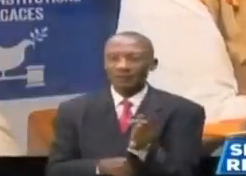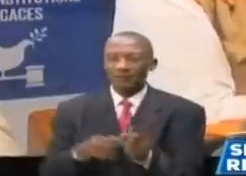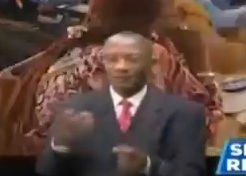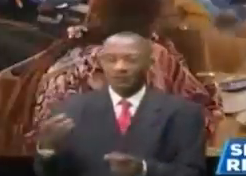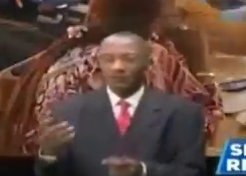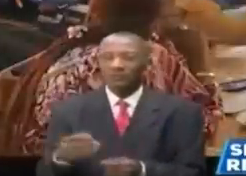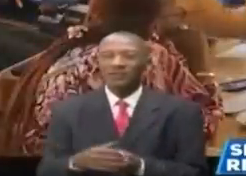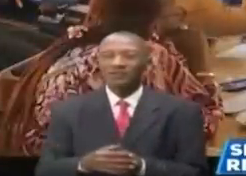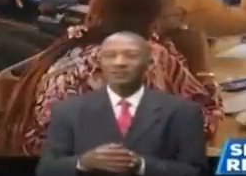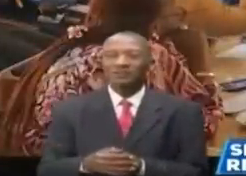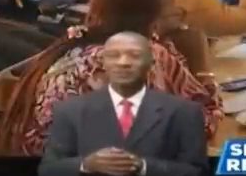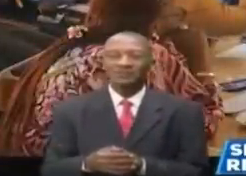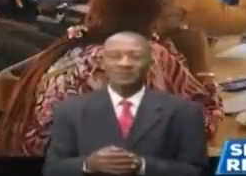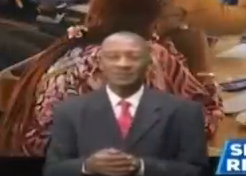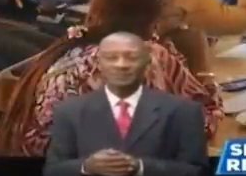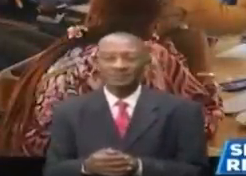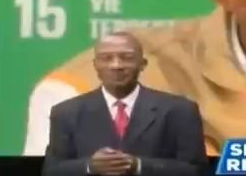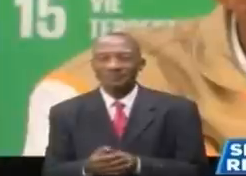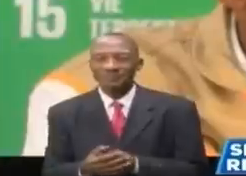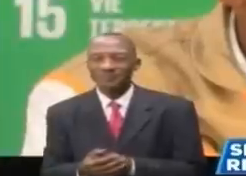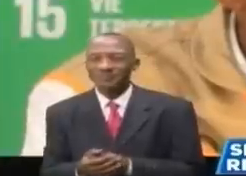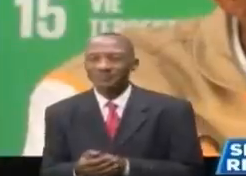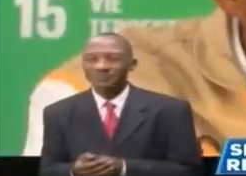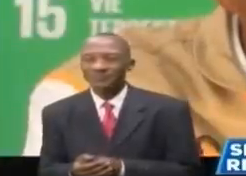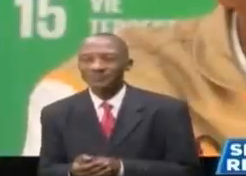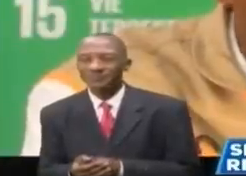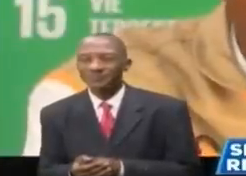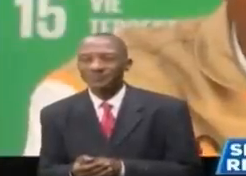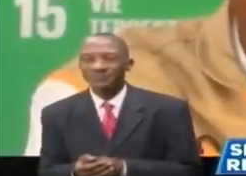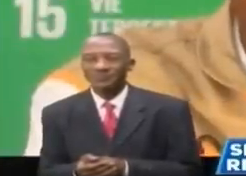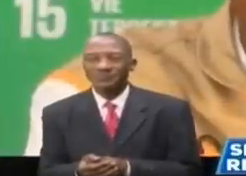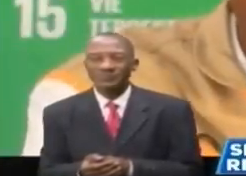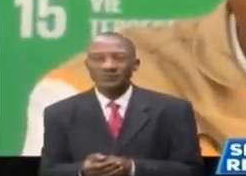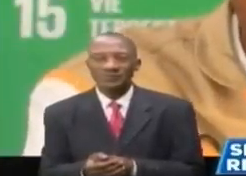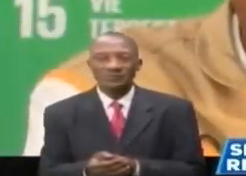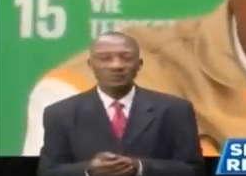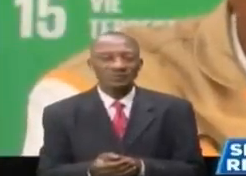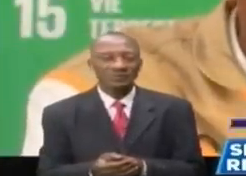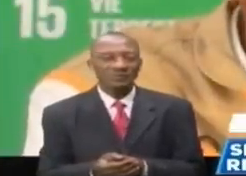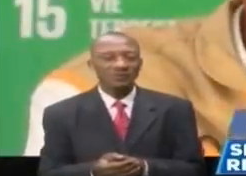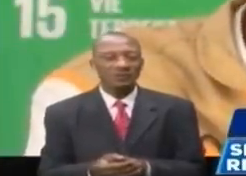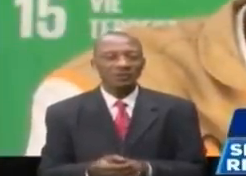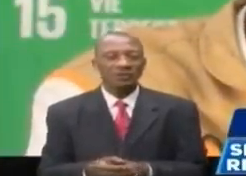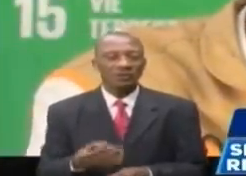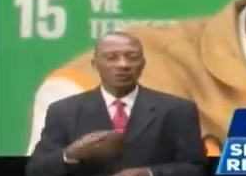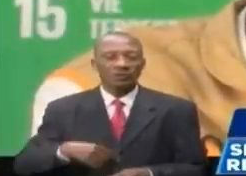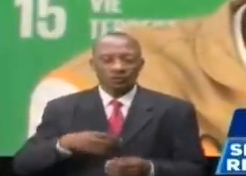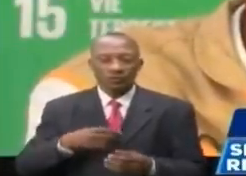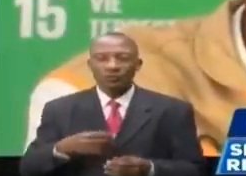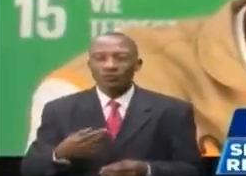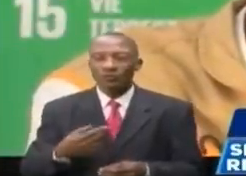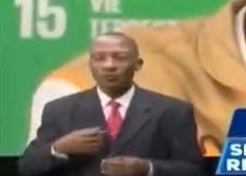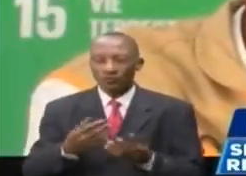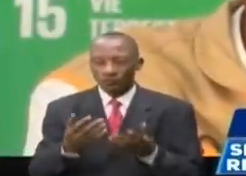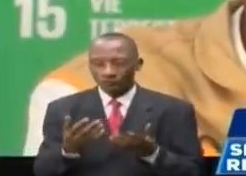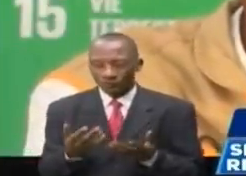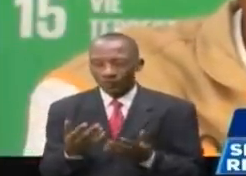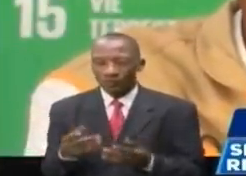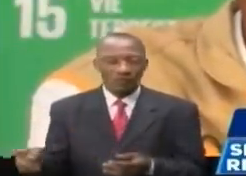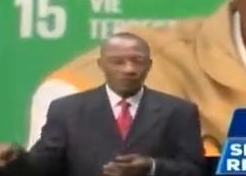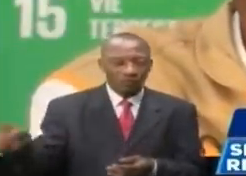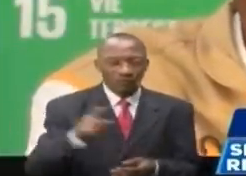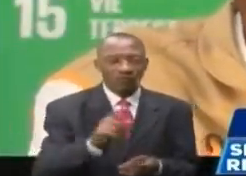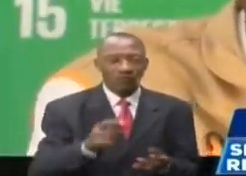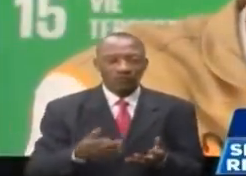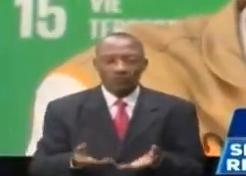la RDC. Ça nous interpelle tous de continuer à être le porte-parole de ces personnes déplacées.